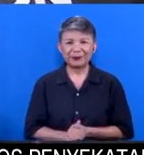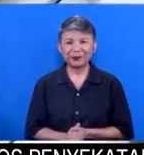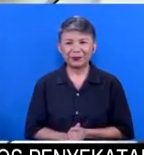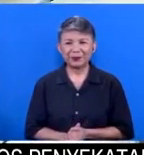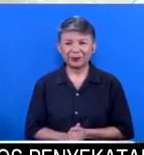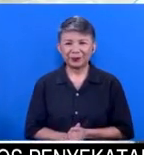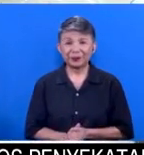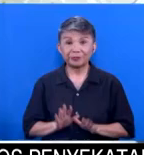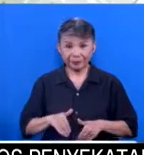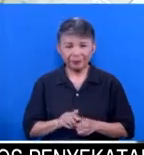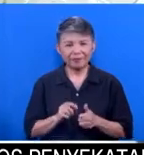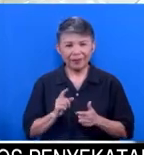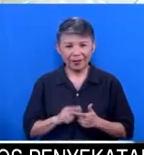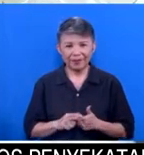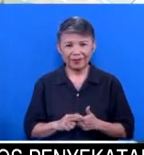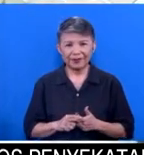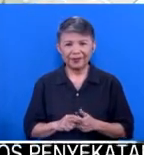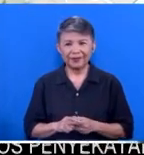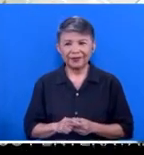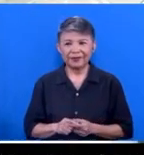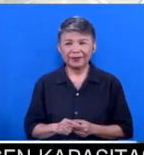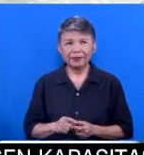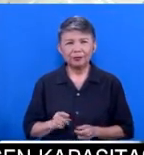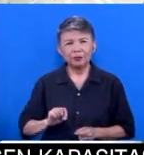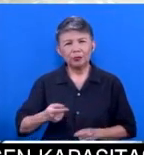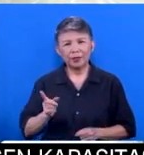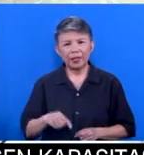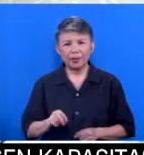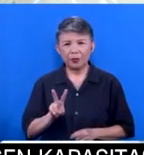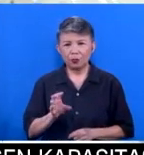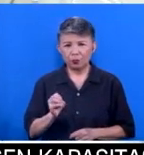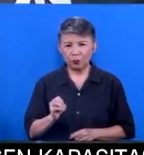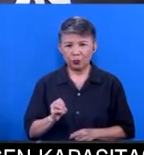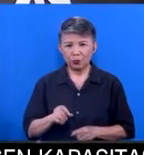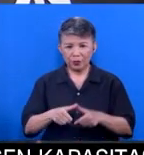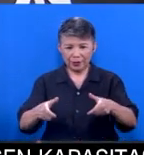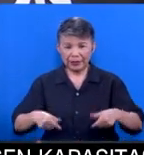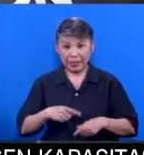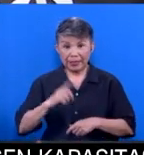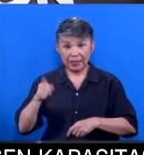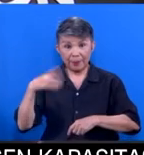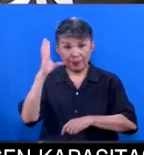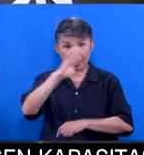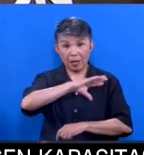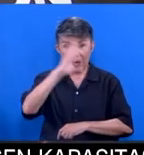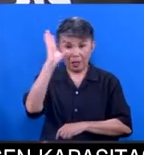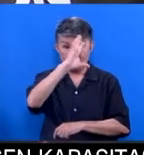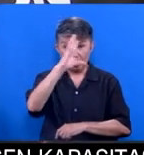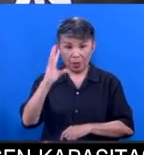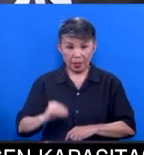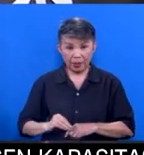ya gitu terus itu akhirnya jadi dari dari 20-an sekarang rutin udah mau